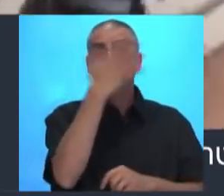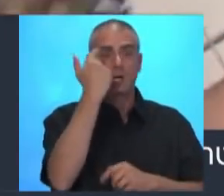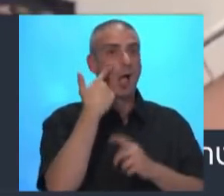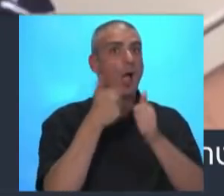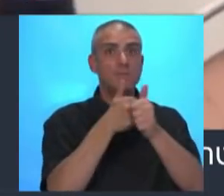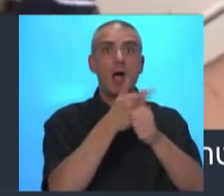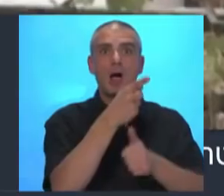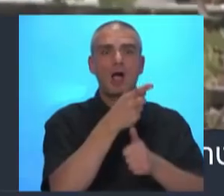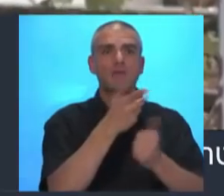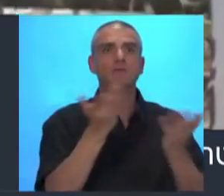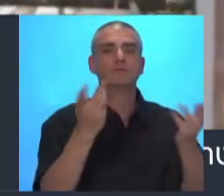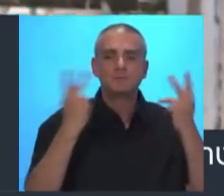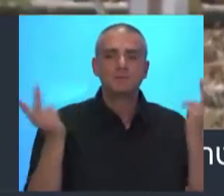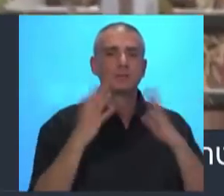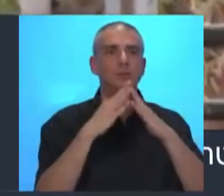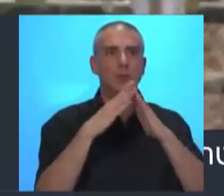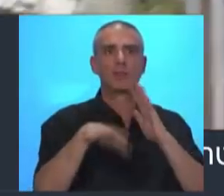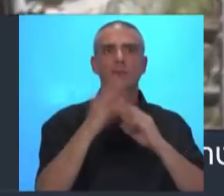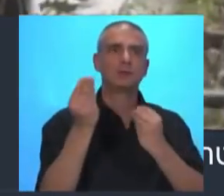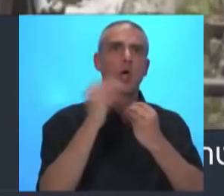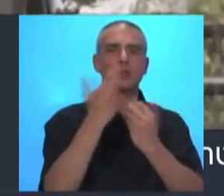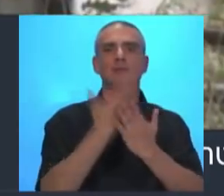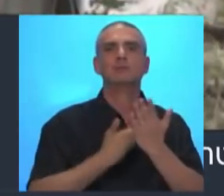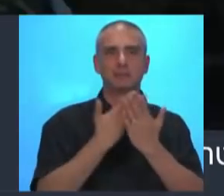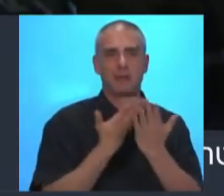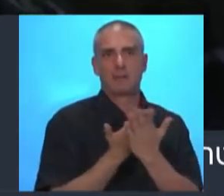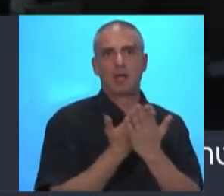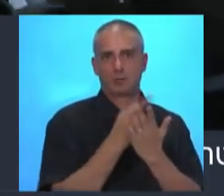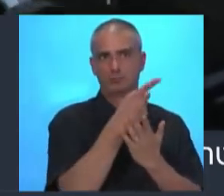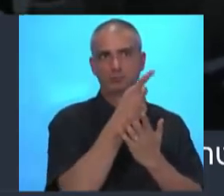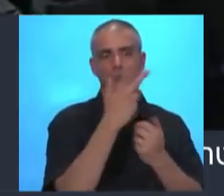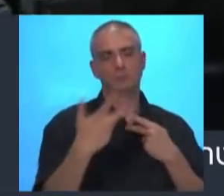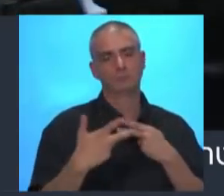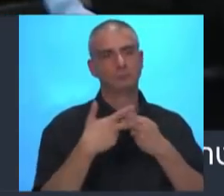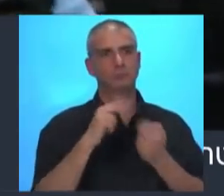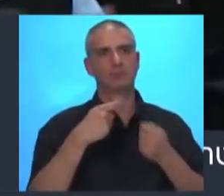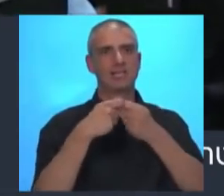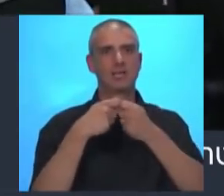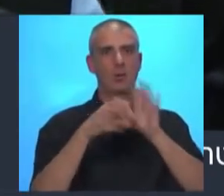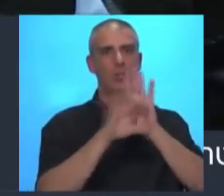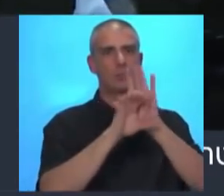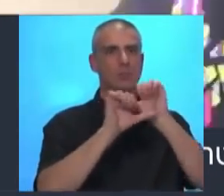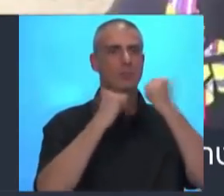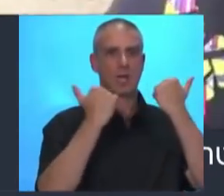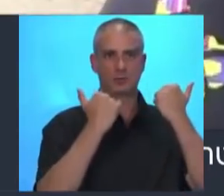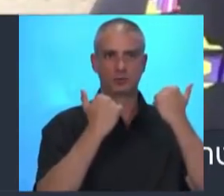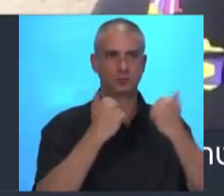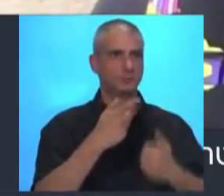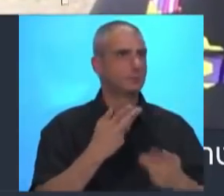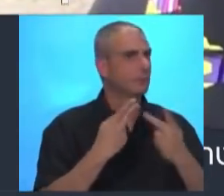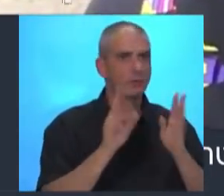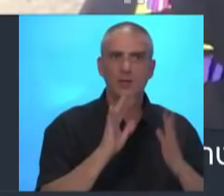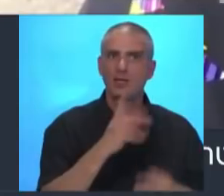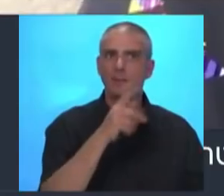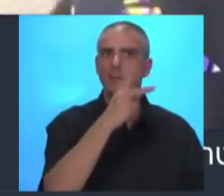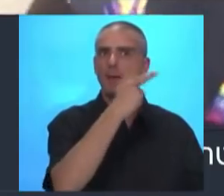במעקב, וחיפושים בביתו נמצאו עוד מסמכים וראיות המעידים על התקרבותו לארגון המדינה האסלאמית. Je veux dire que ce soit Perpignan,